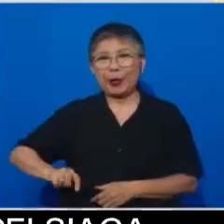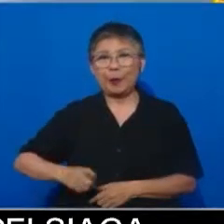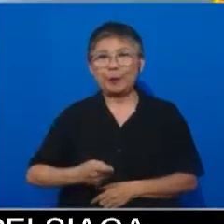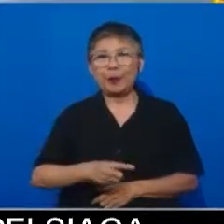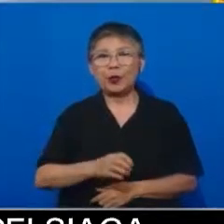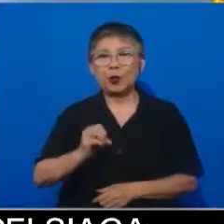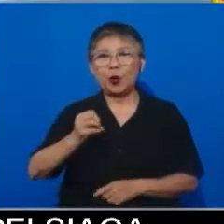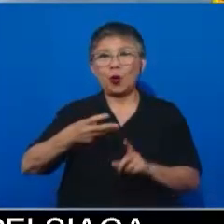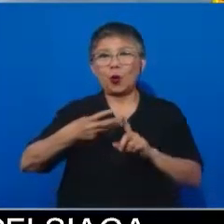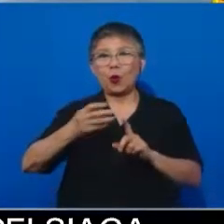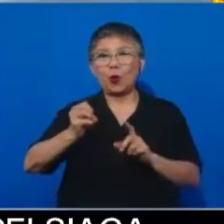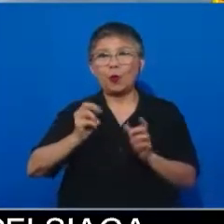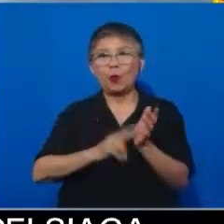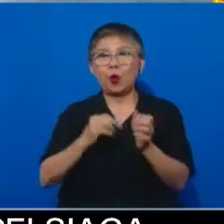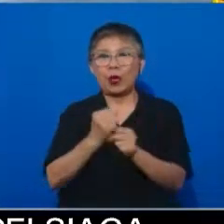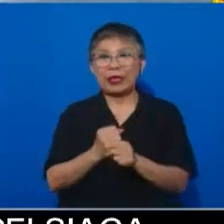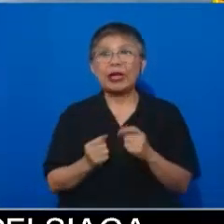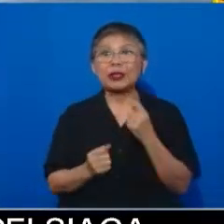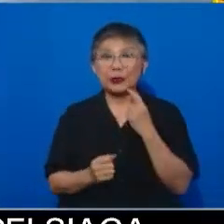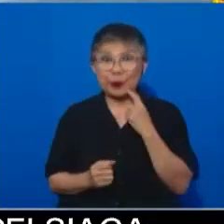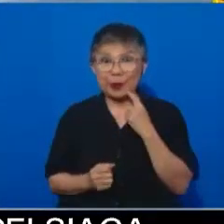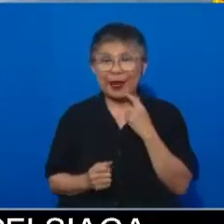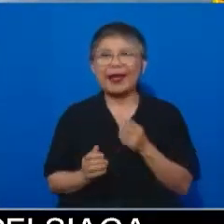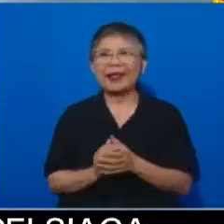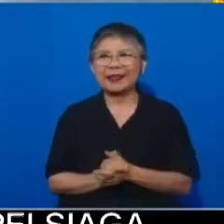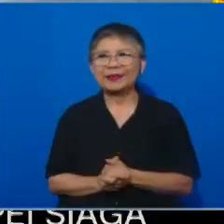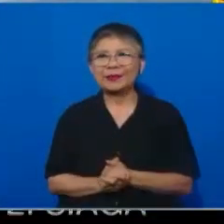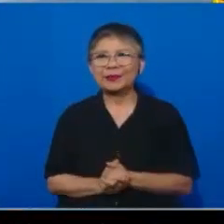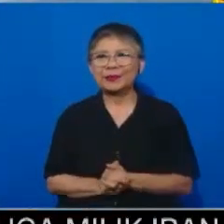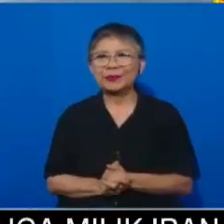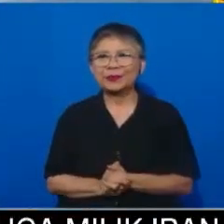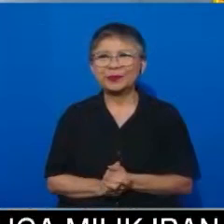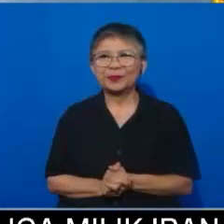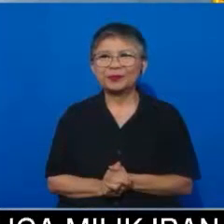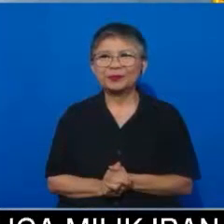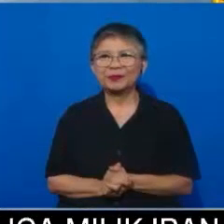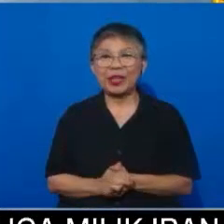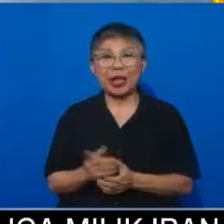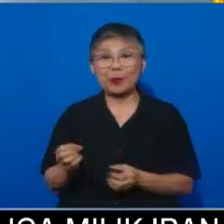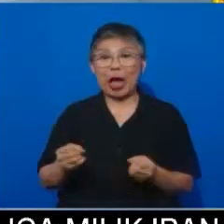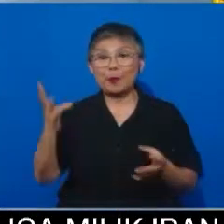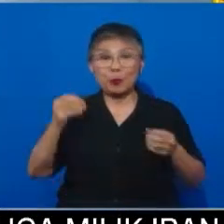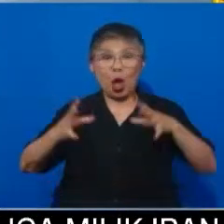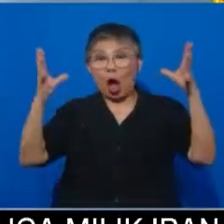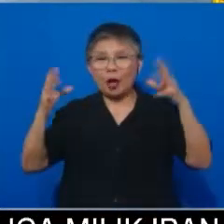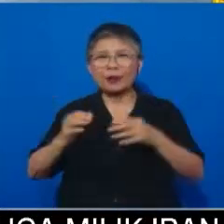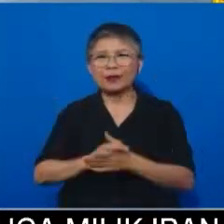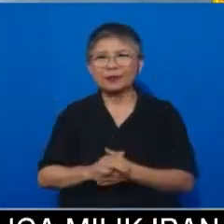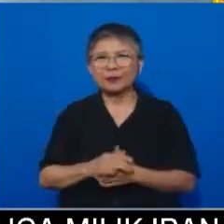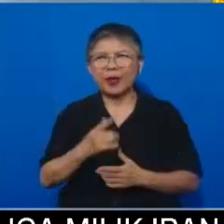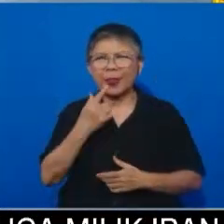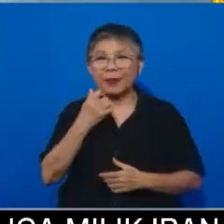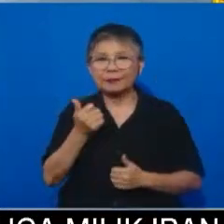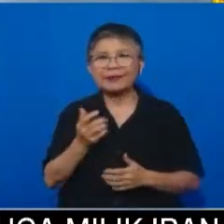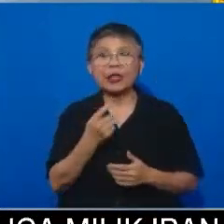maksudnya ini kita coba Unboxing belut selir Obong apinya kayak apa rasanya